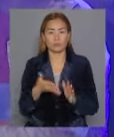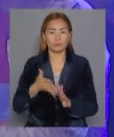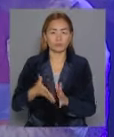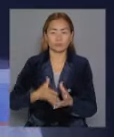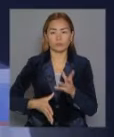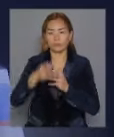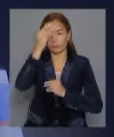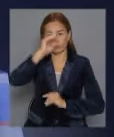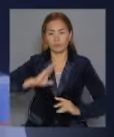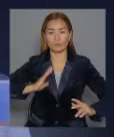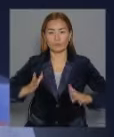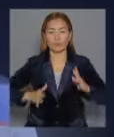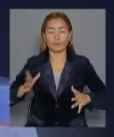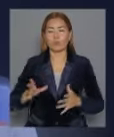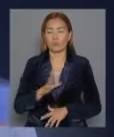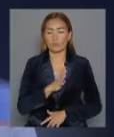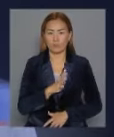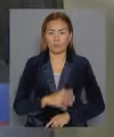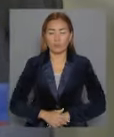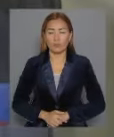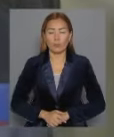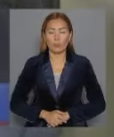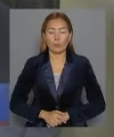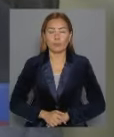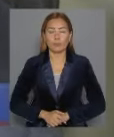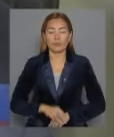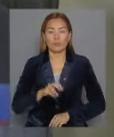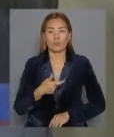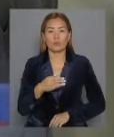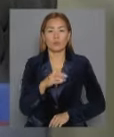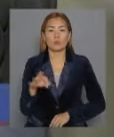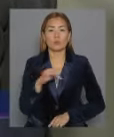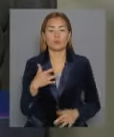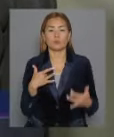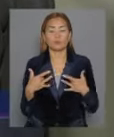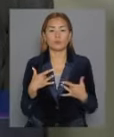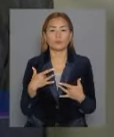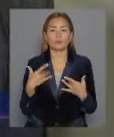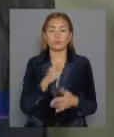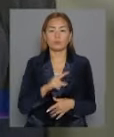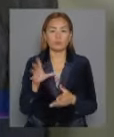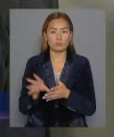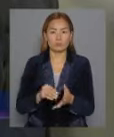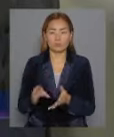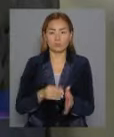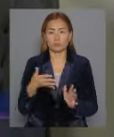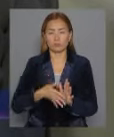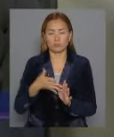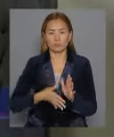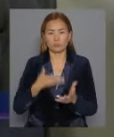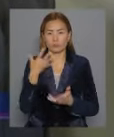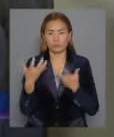жүріс-тұрысына дейін дайындалуға ұзақ уақыт кетті дейді. Мінез Мағжан туралы осы соңғы бір аптада көп оқыдық, көп зерттедік.